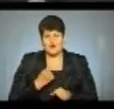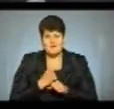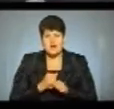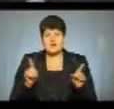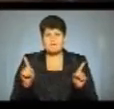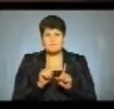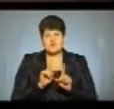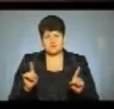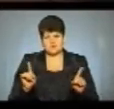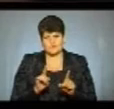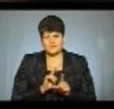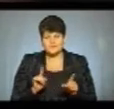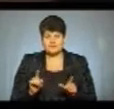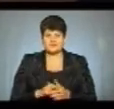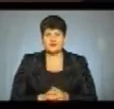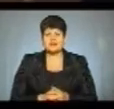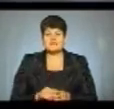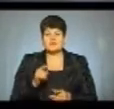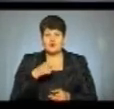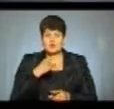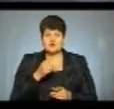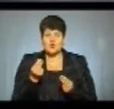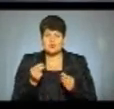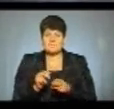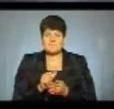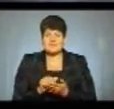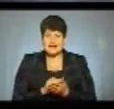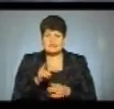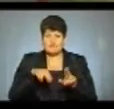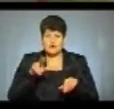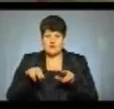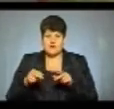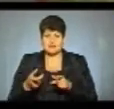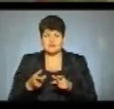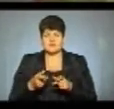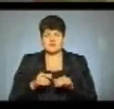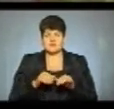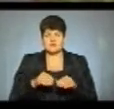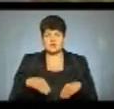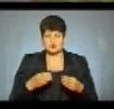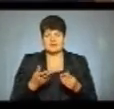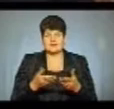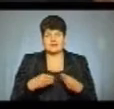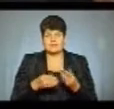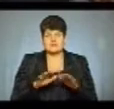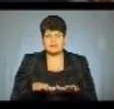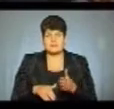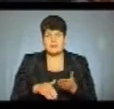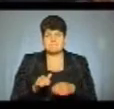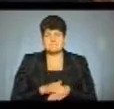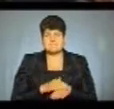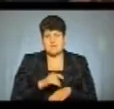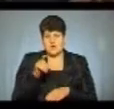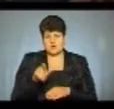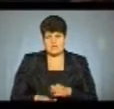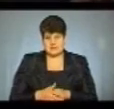міського голови, каже Аліна Муц. За її словами, кошти на матеріали для розфарбовування сходів їм надав місцевий благодійник. Ми вирішили зробити